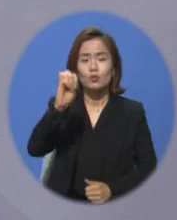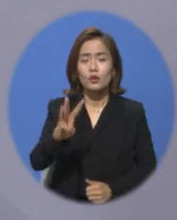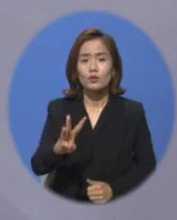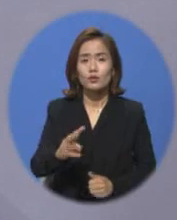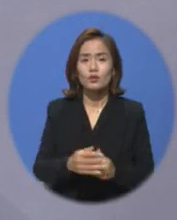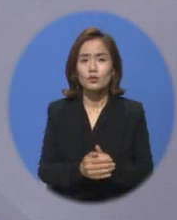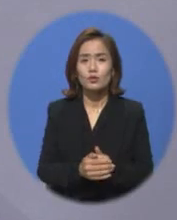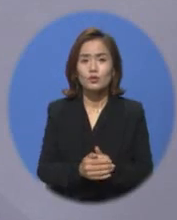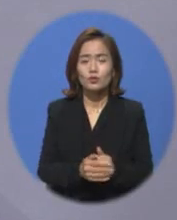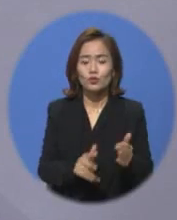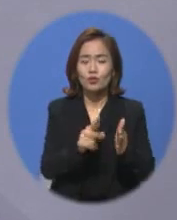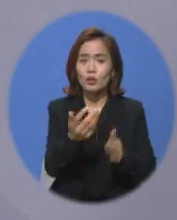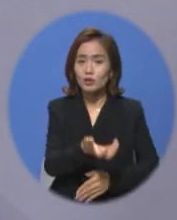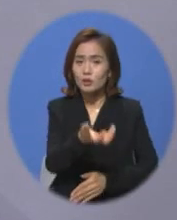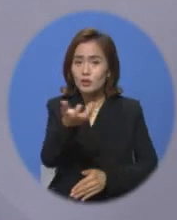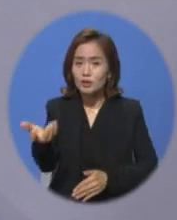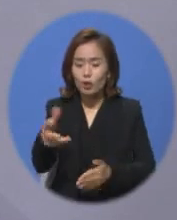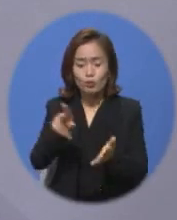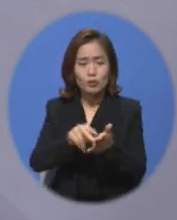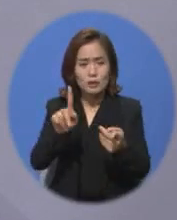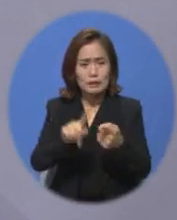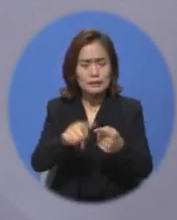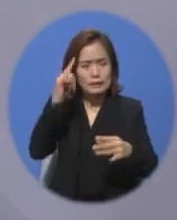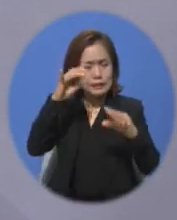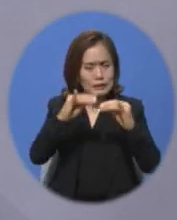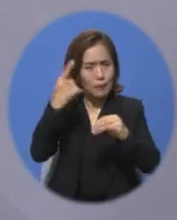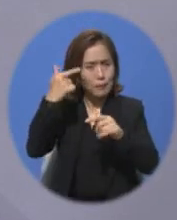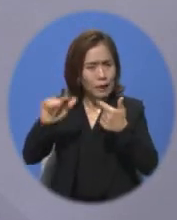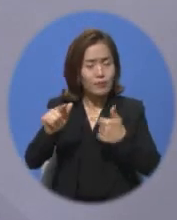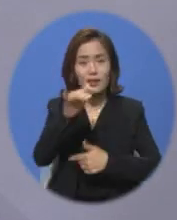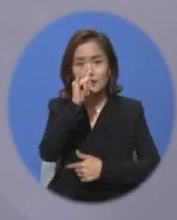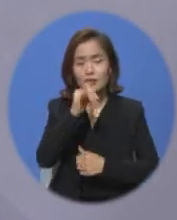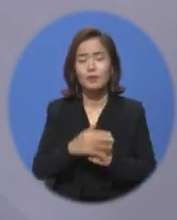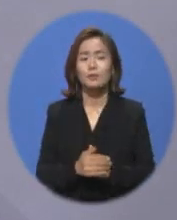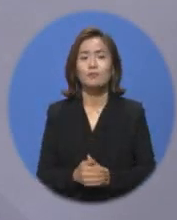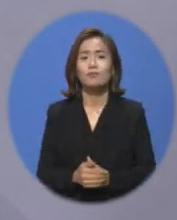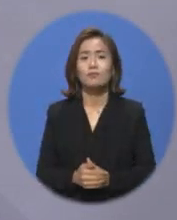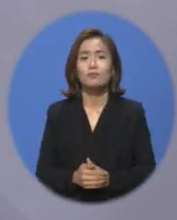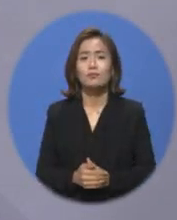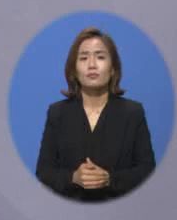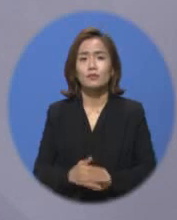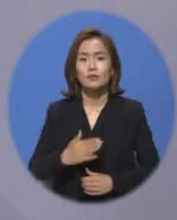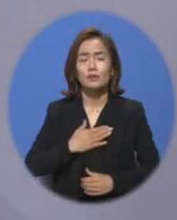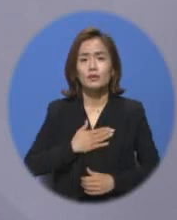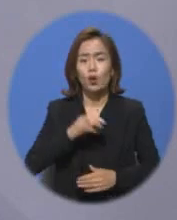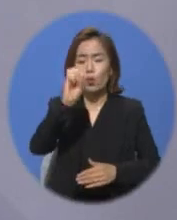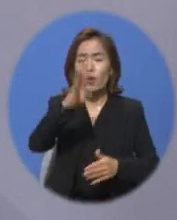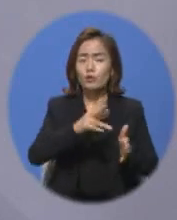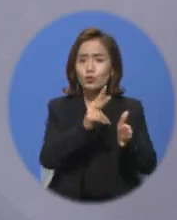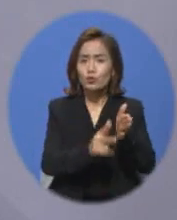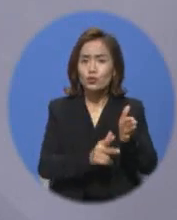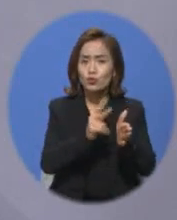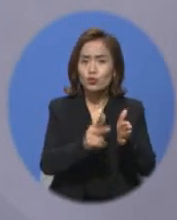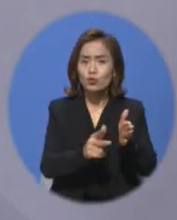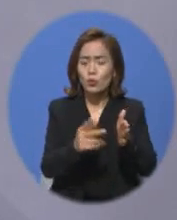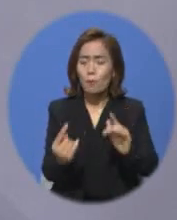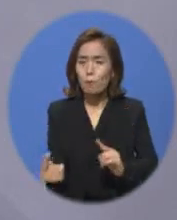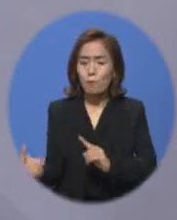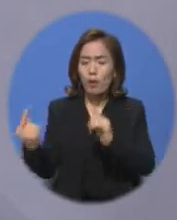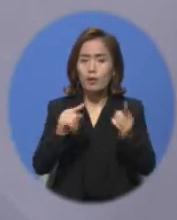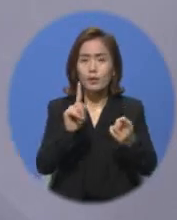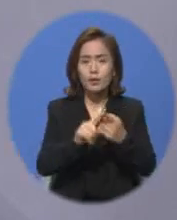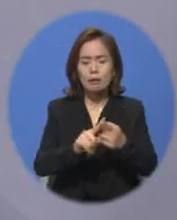.광주역 이전문제에대해의견이분분하다는것을알고있지만, 저는 광주역재개발을